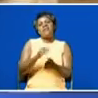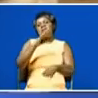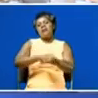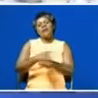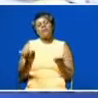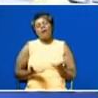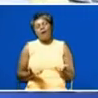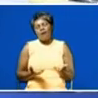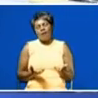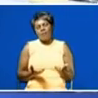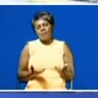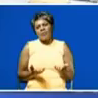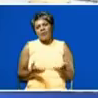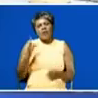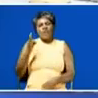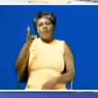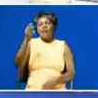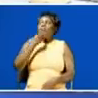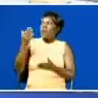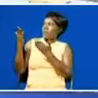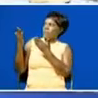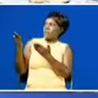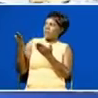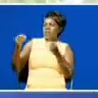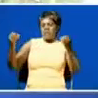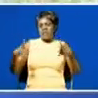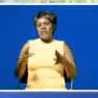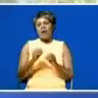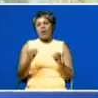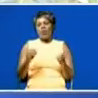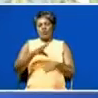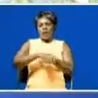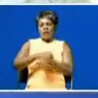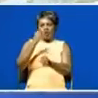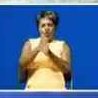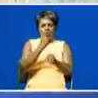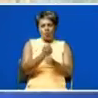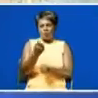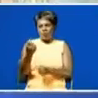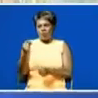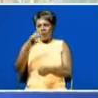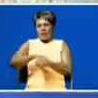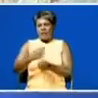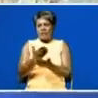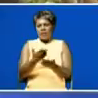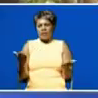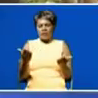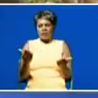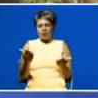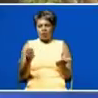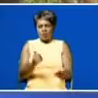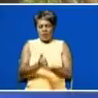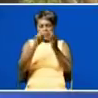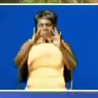tunatoa wapi? Sasa hatima ya kijana huyu imesalia kuamkia kutafuta vibarua angalau apate chochote cha kutia kinywani kwa